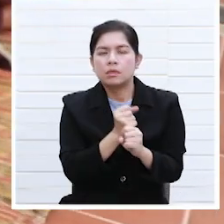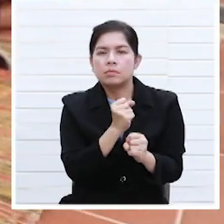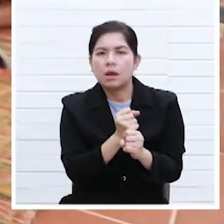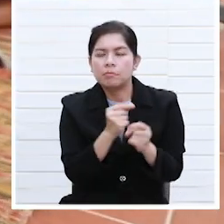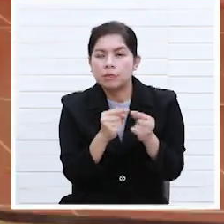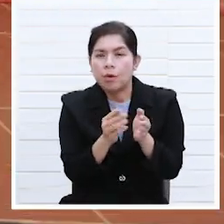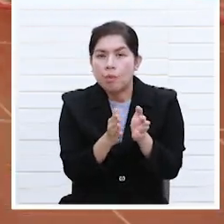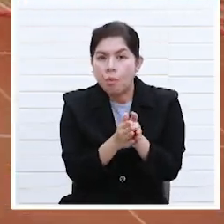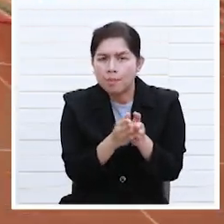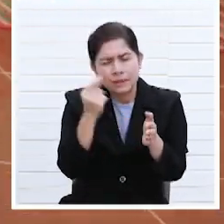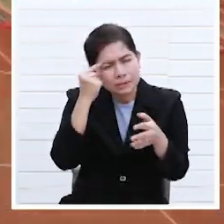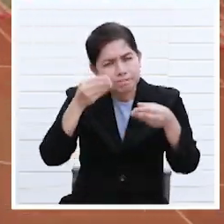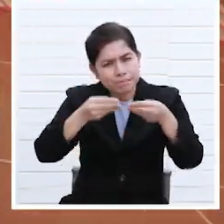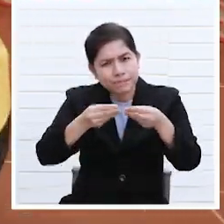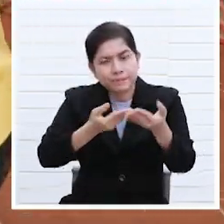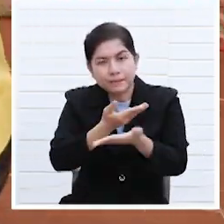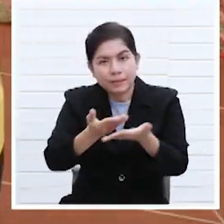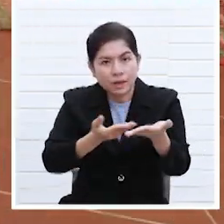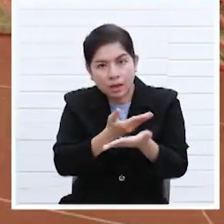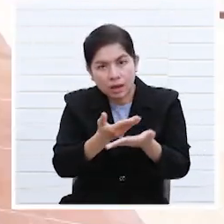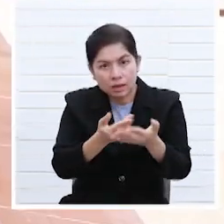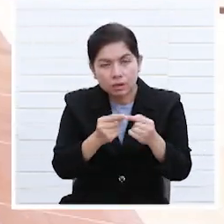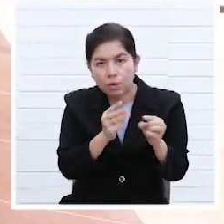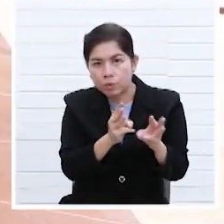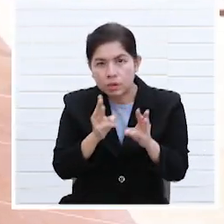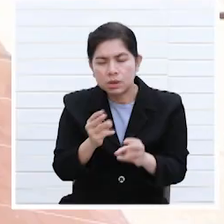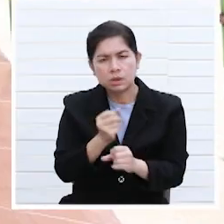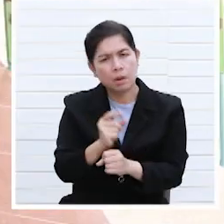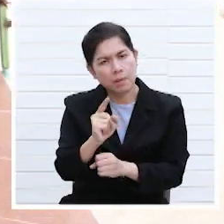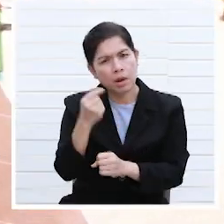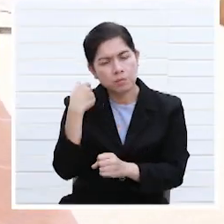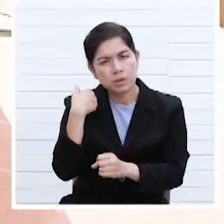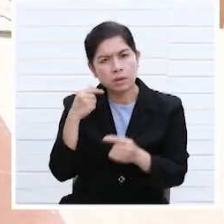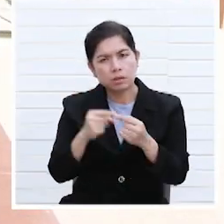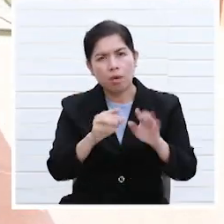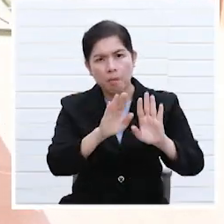การมันรวมกันคิดใช้สมองว่าเราจะทำยังไงมี